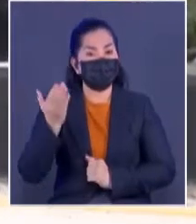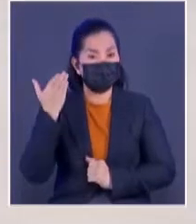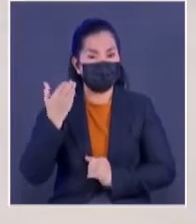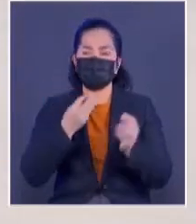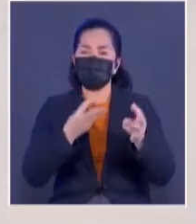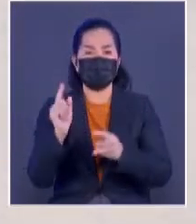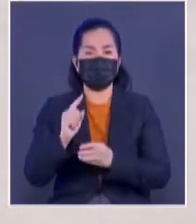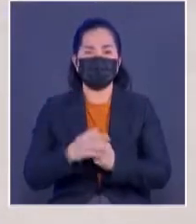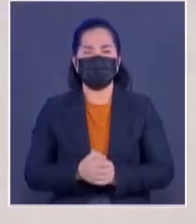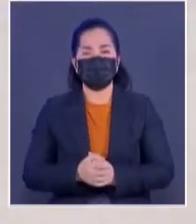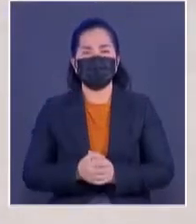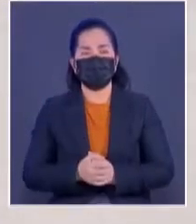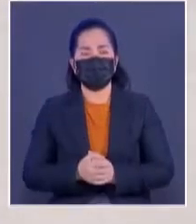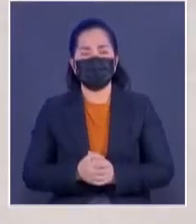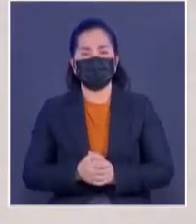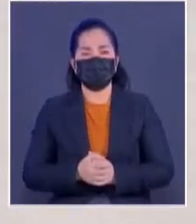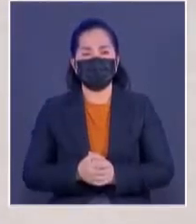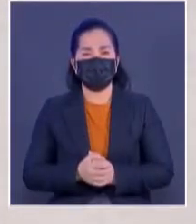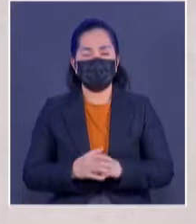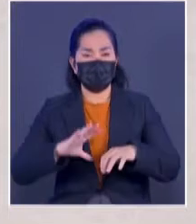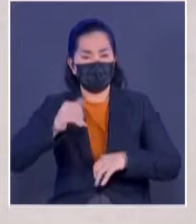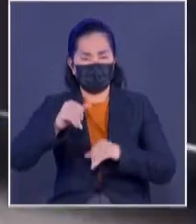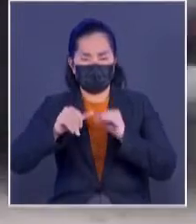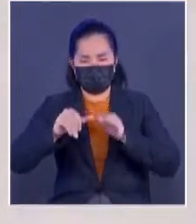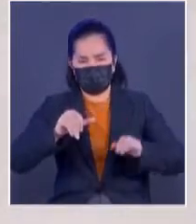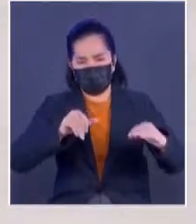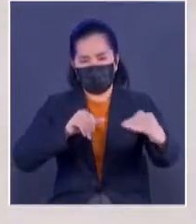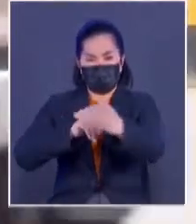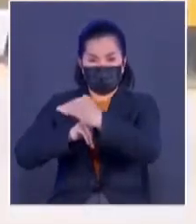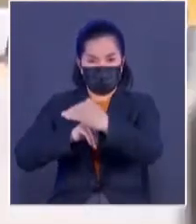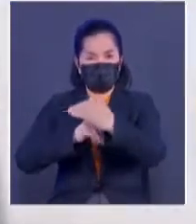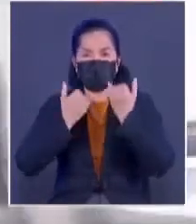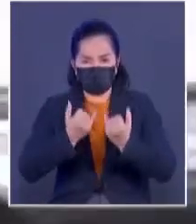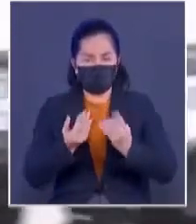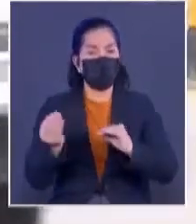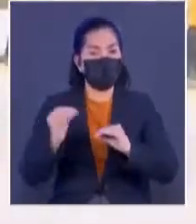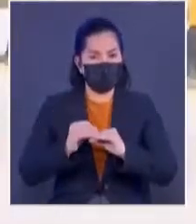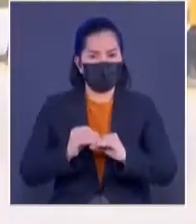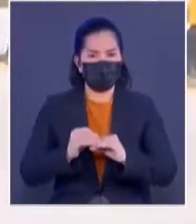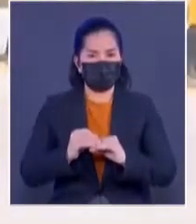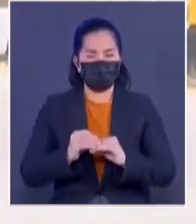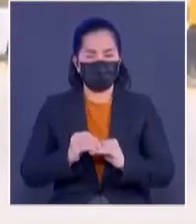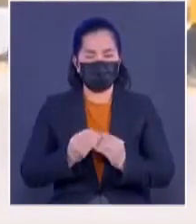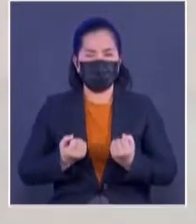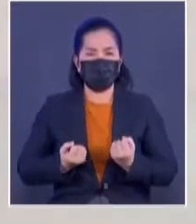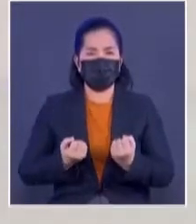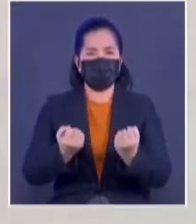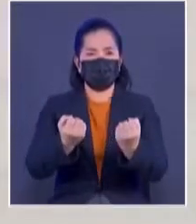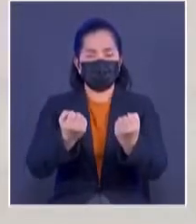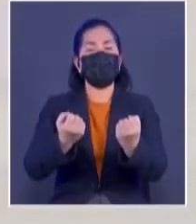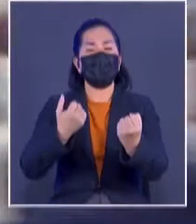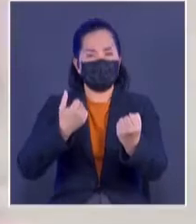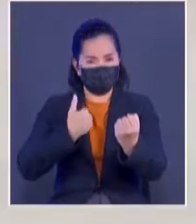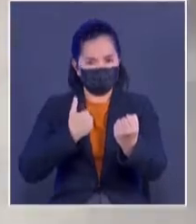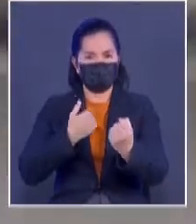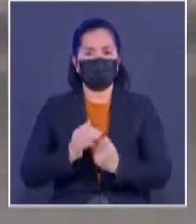ณะจอดแล้ววิ่งล้อมเมืองไว้ไปจอดรอบเมืองแต่คราวนี้จะมีลักษณะวิ่งล้อมเมืองวิ่งผ่าเมืองแ